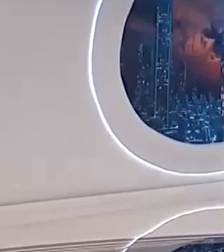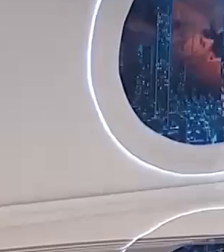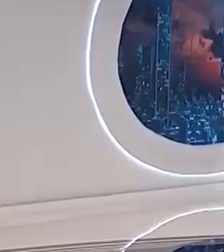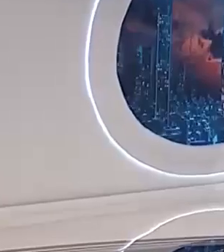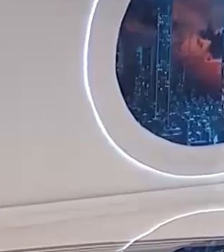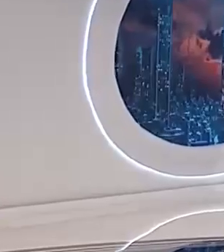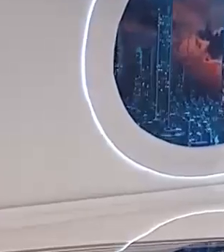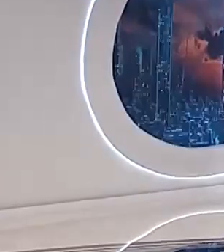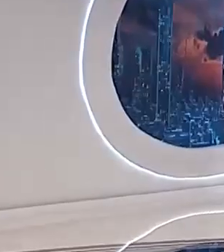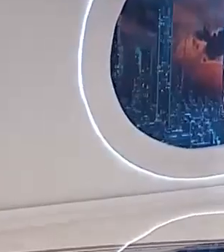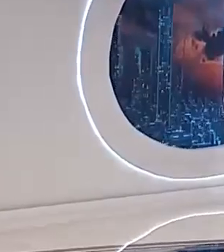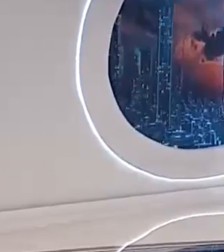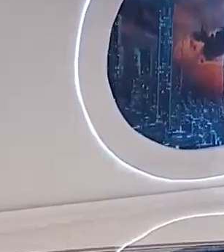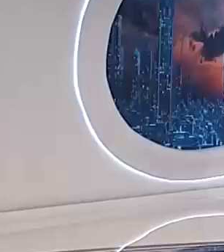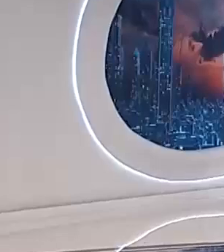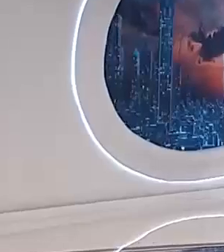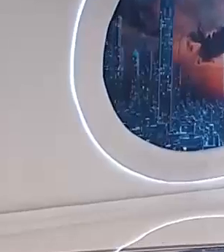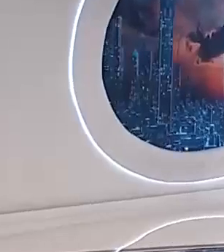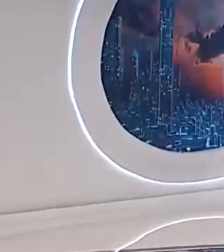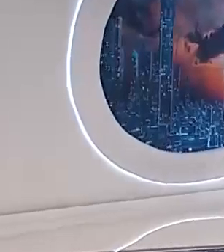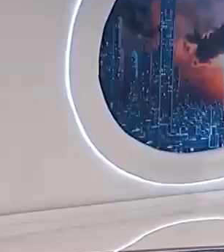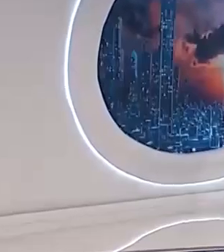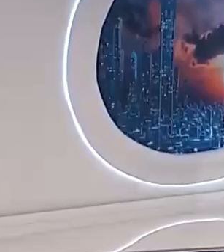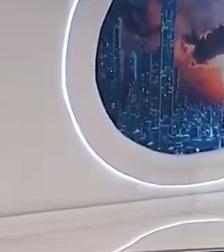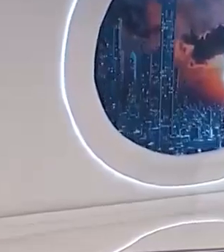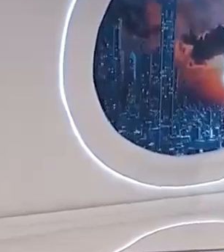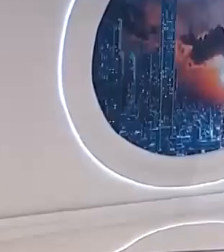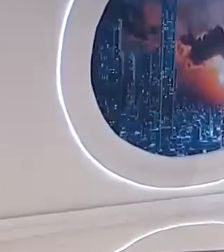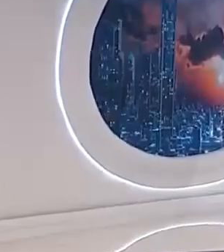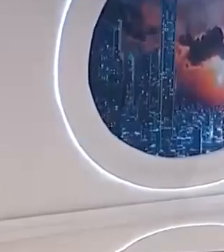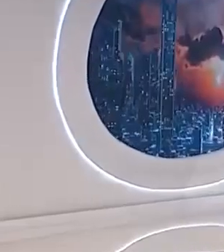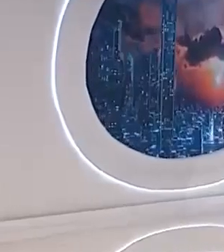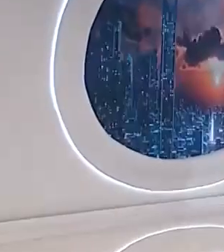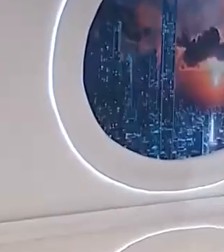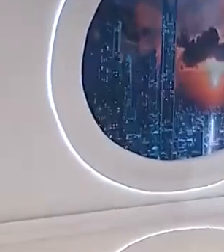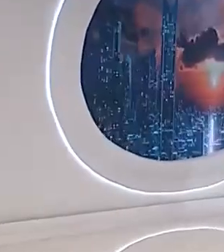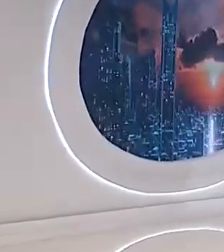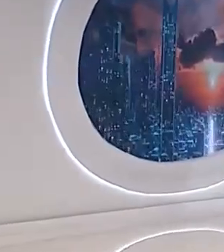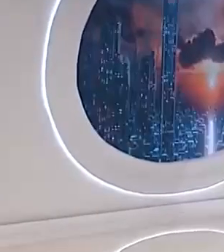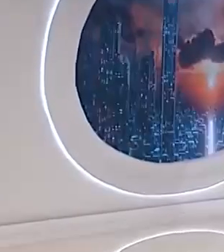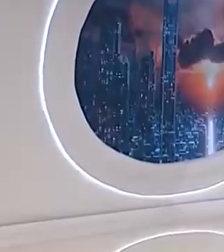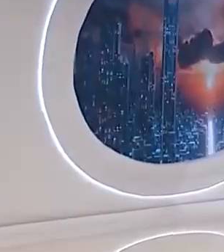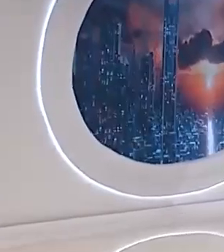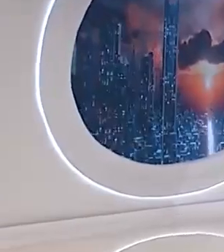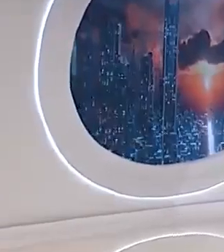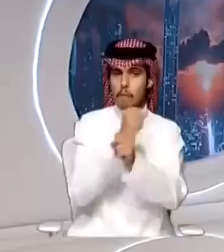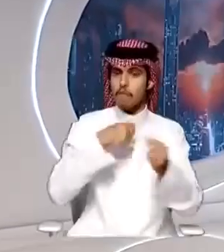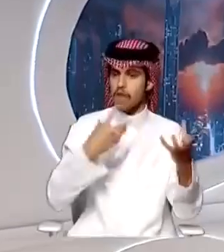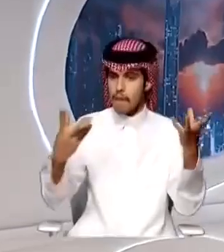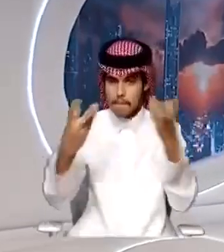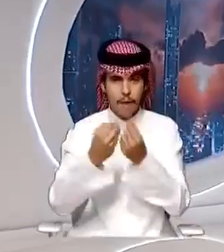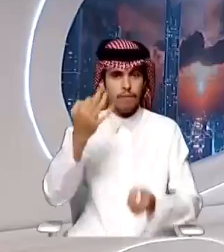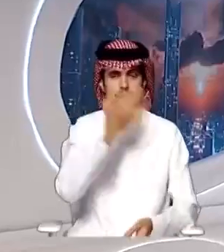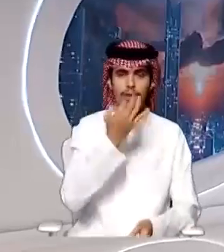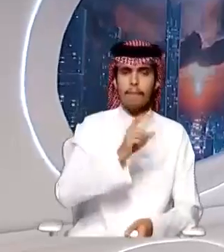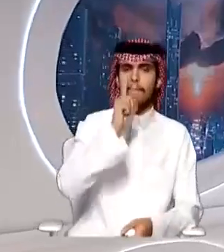الثانيه فعلا لا اصم غير منعزل الحمد لله انا اعمل مع موظفين سامعين ولكن تختلف